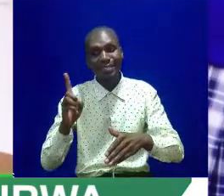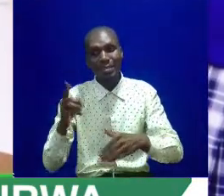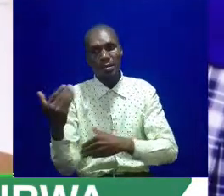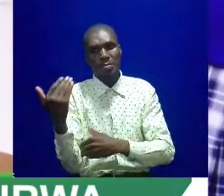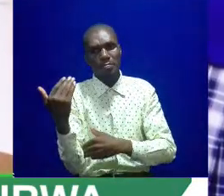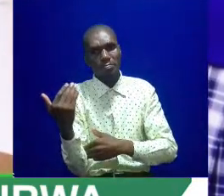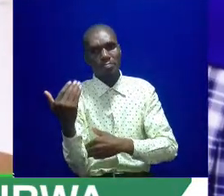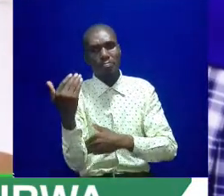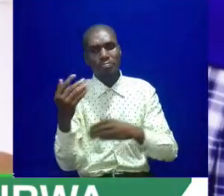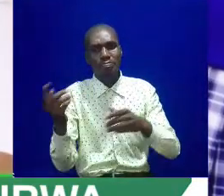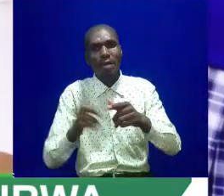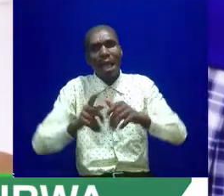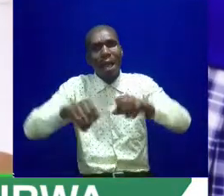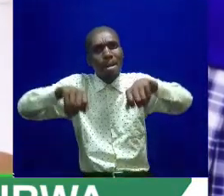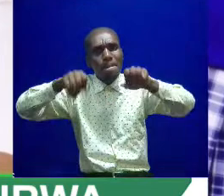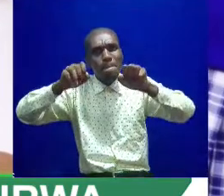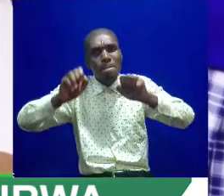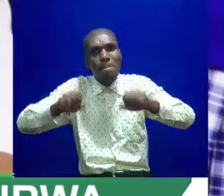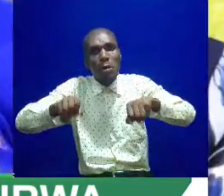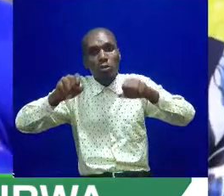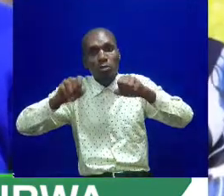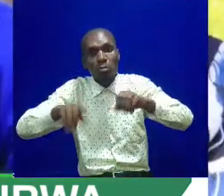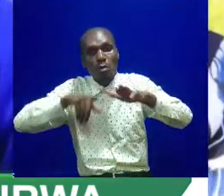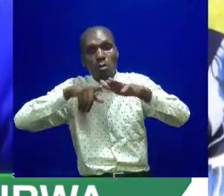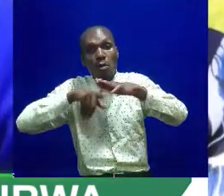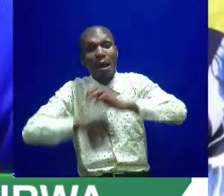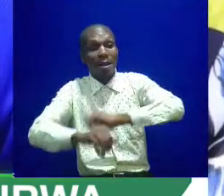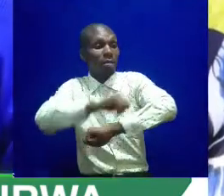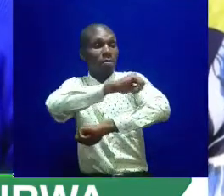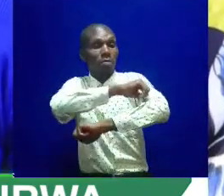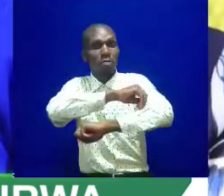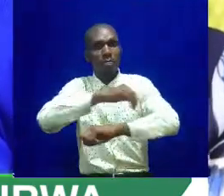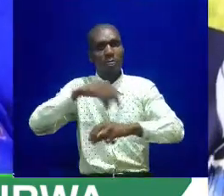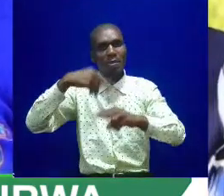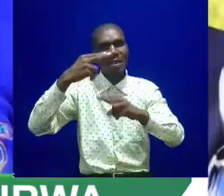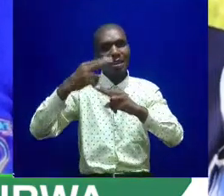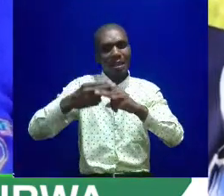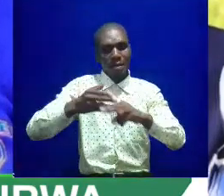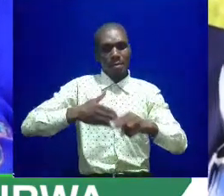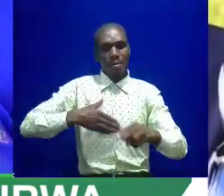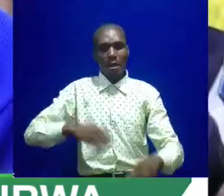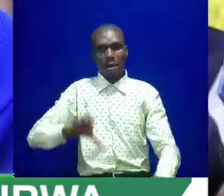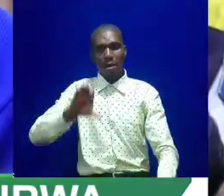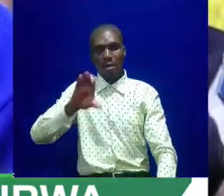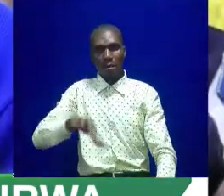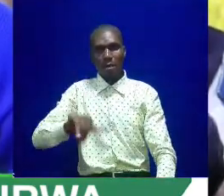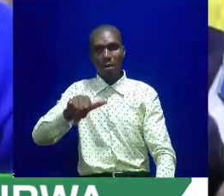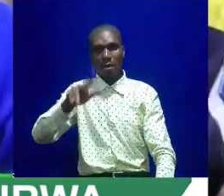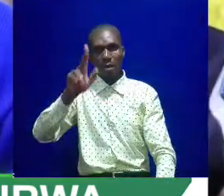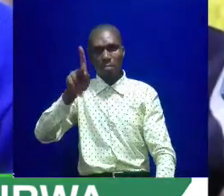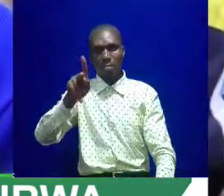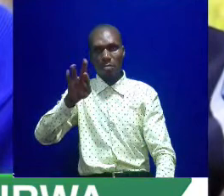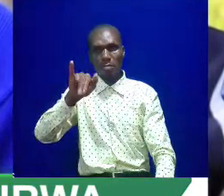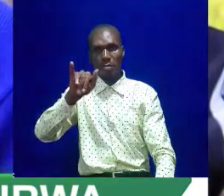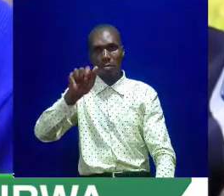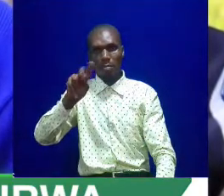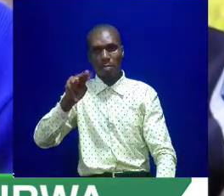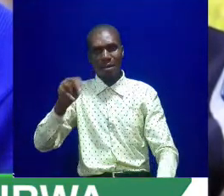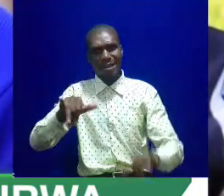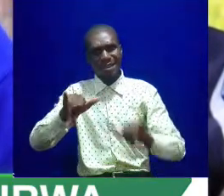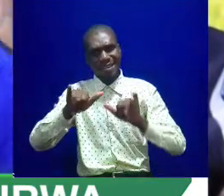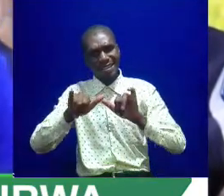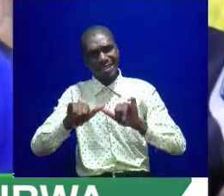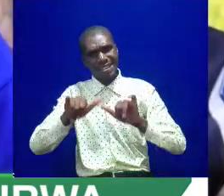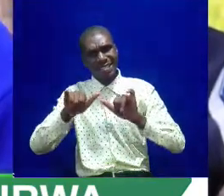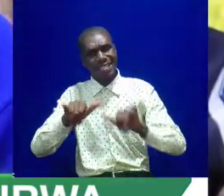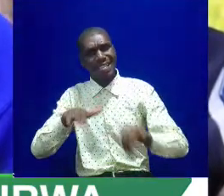kwamba anatakikana kupata elimu. Asamu litangu kusipi ni kirubanyaliki kwenye na menyele sikama